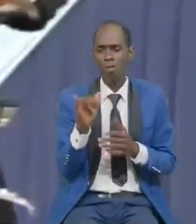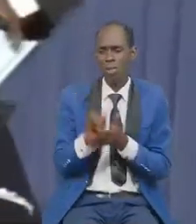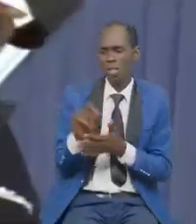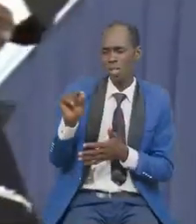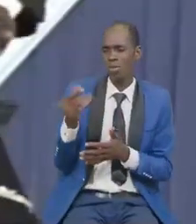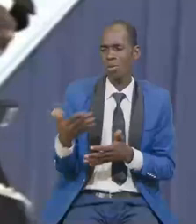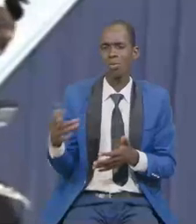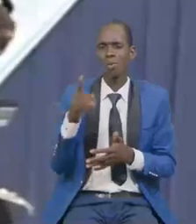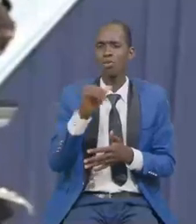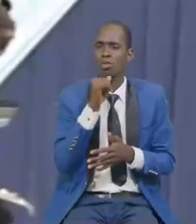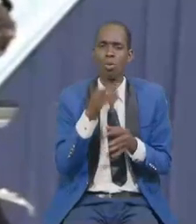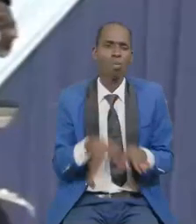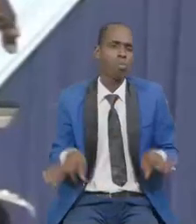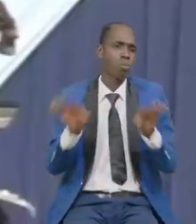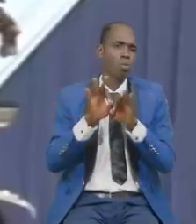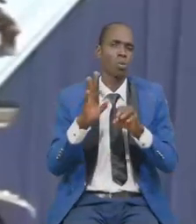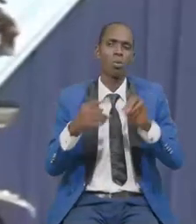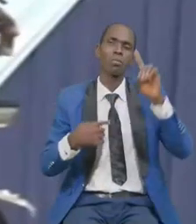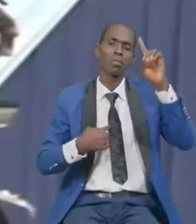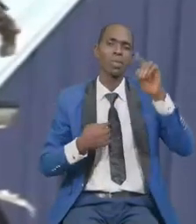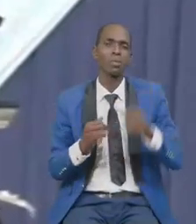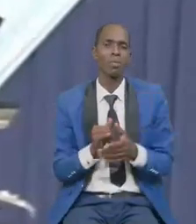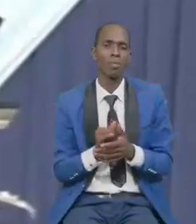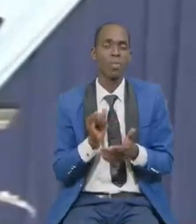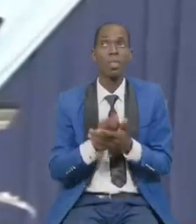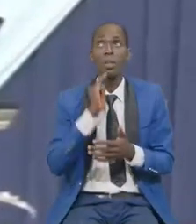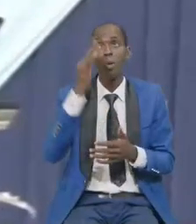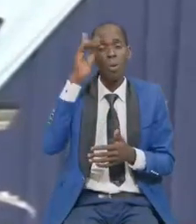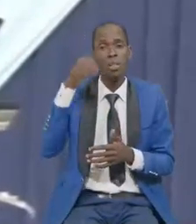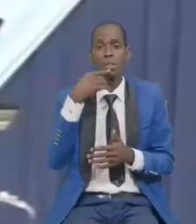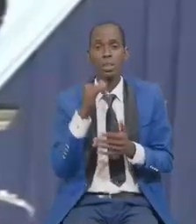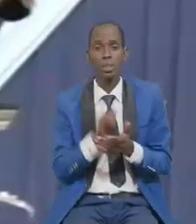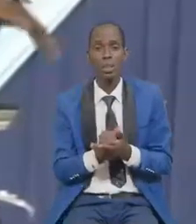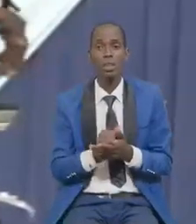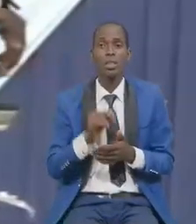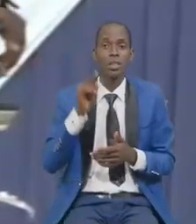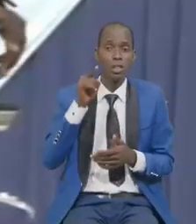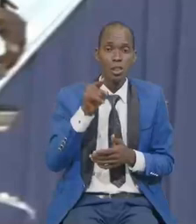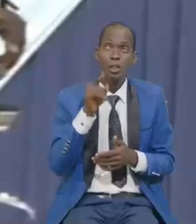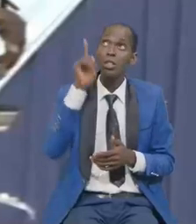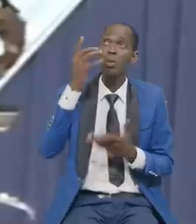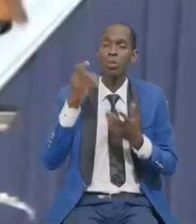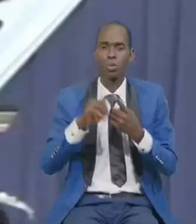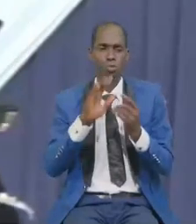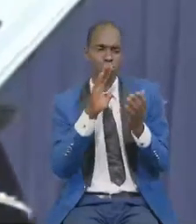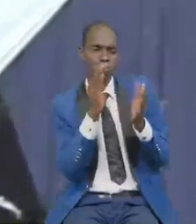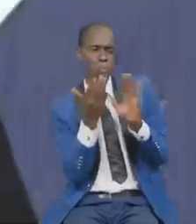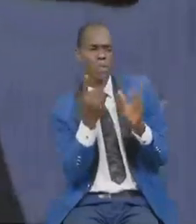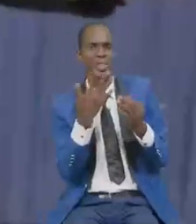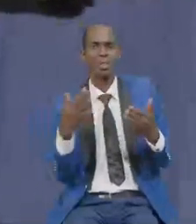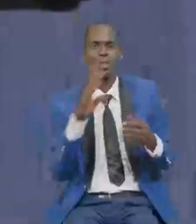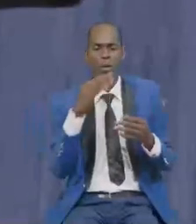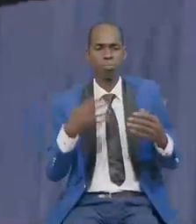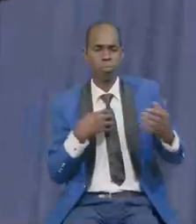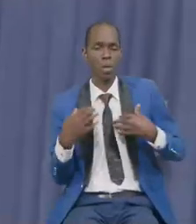lui. C'est ce qu'il a dit. Je veux que tu compares toutes les choses que tu essaies de te plaindre. Est-ce que tu peux